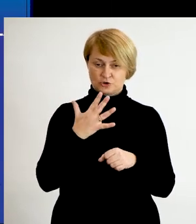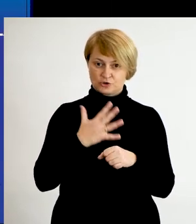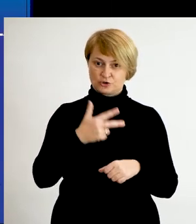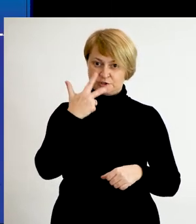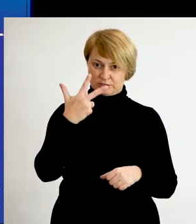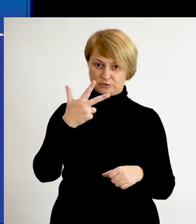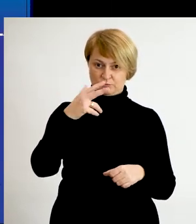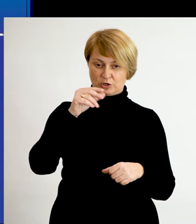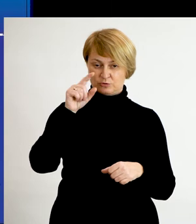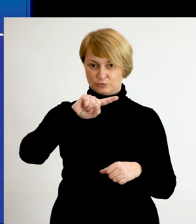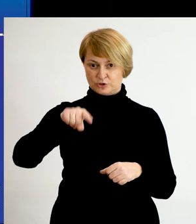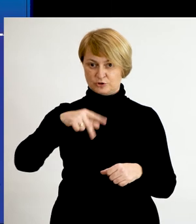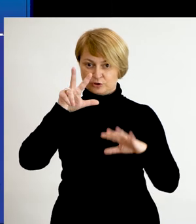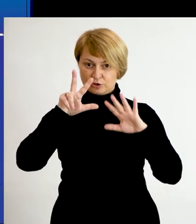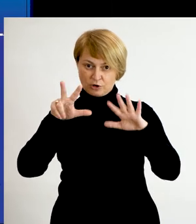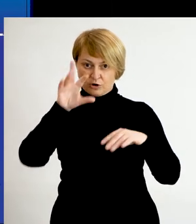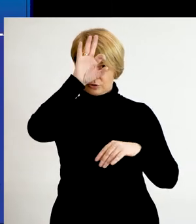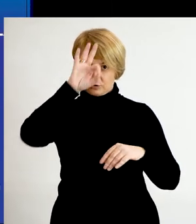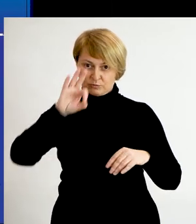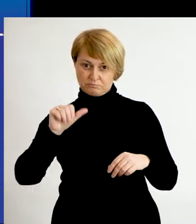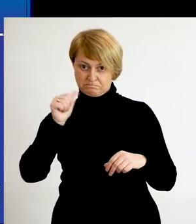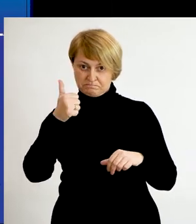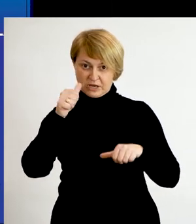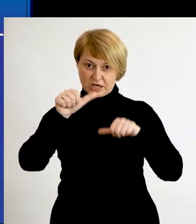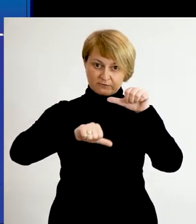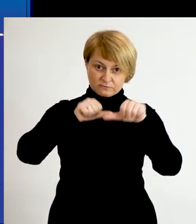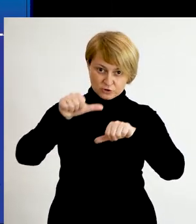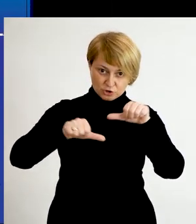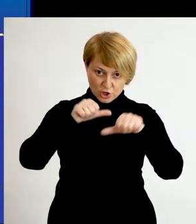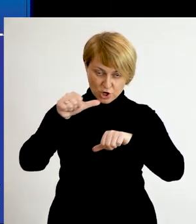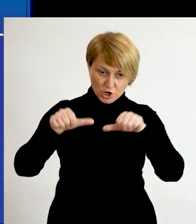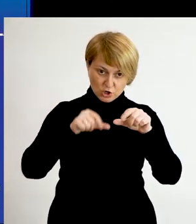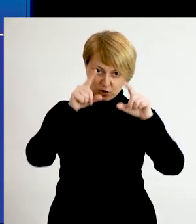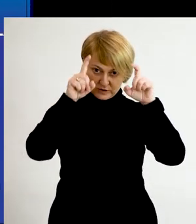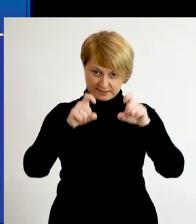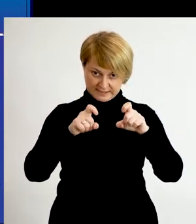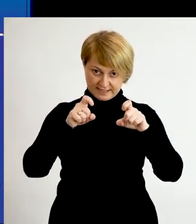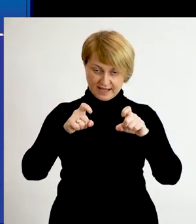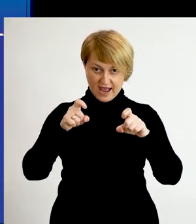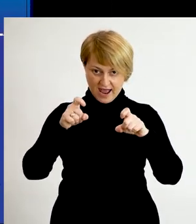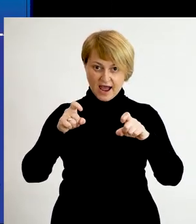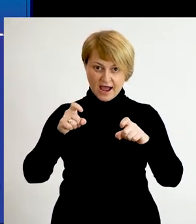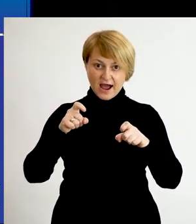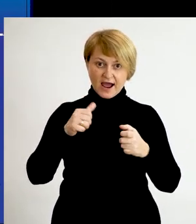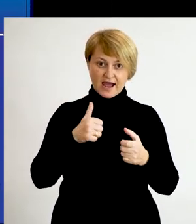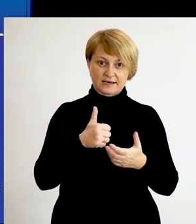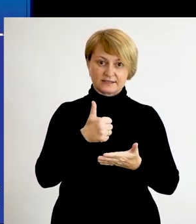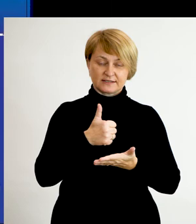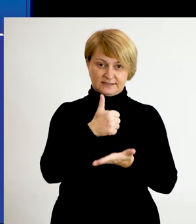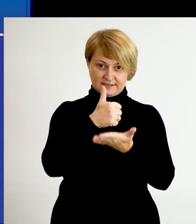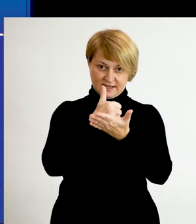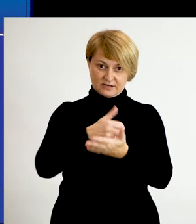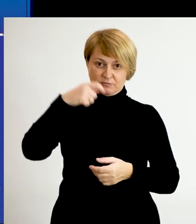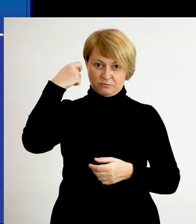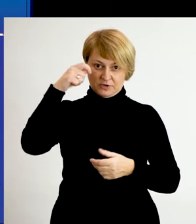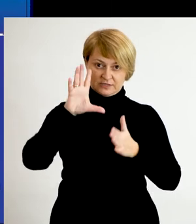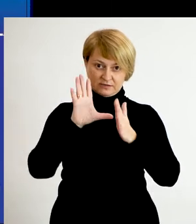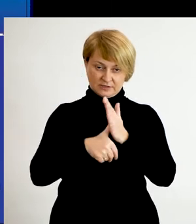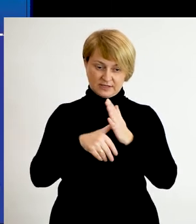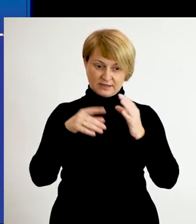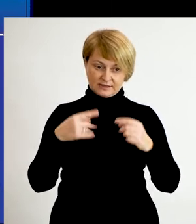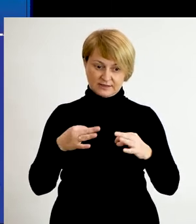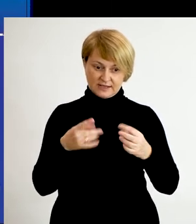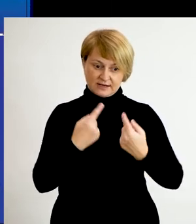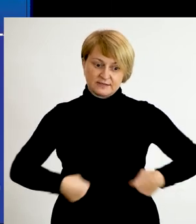35,8%. To jest ten pierwszy rok, kiedy zacząłem pełnić funkcję prezydenta miasta. W tej chwili zakładamy, że